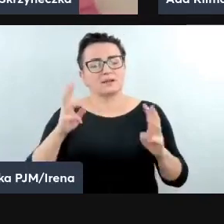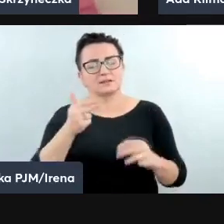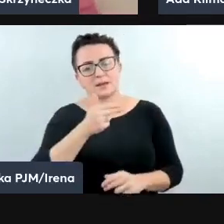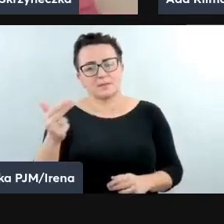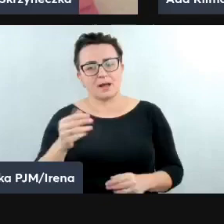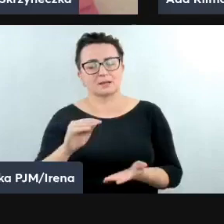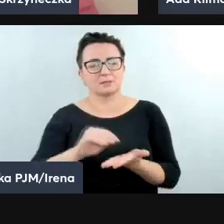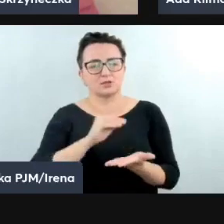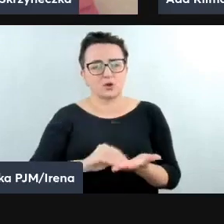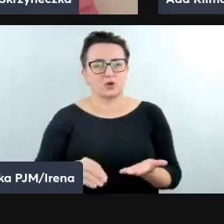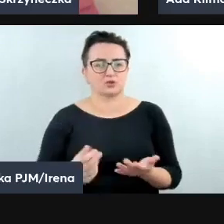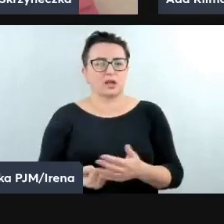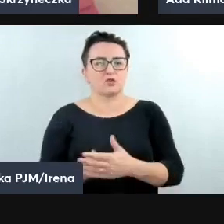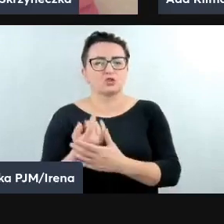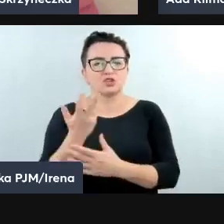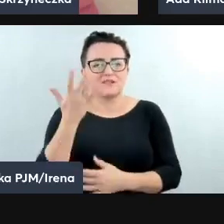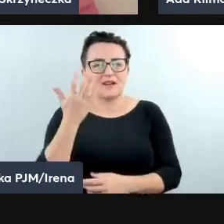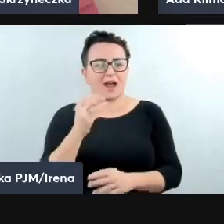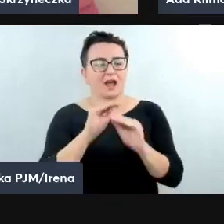nie wiem, przychodzi pierwsze na myśl,